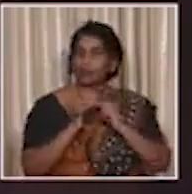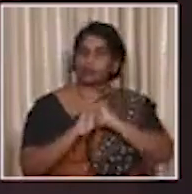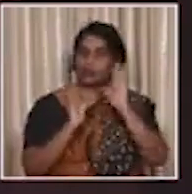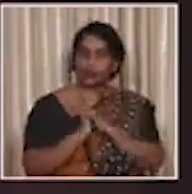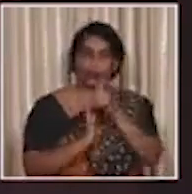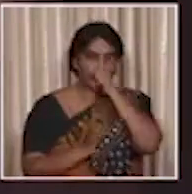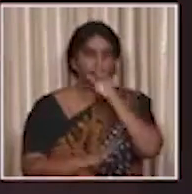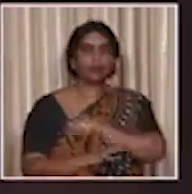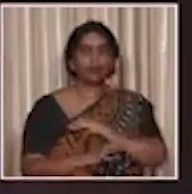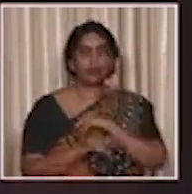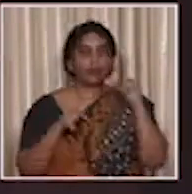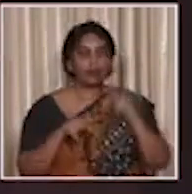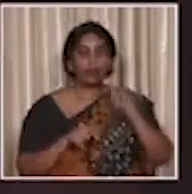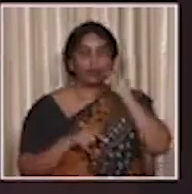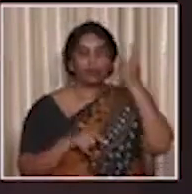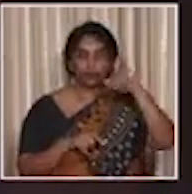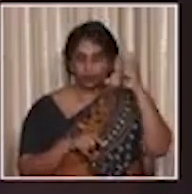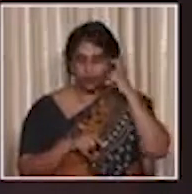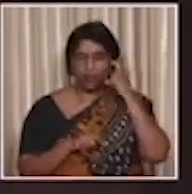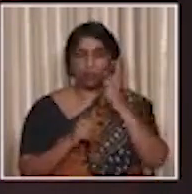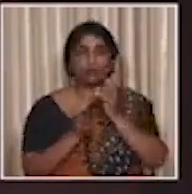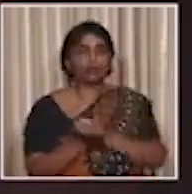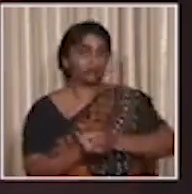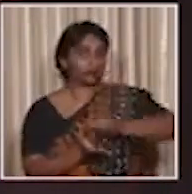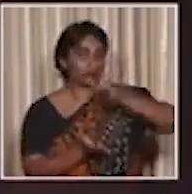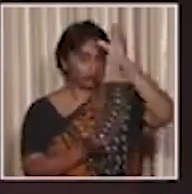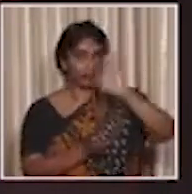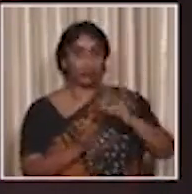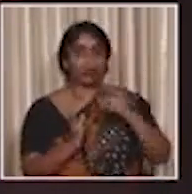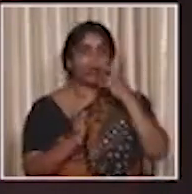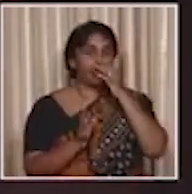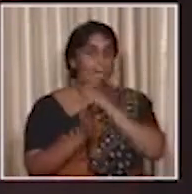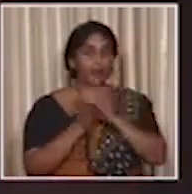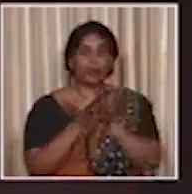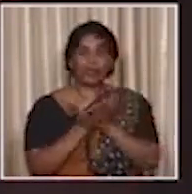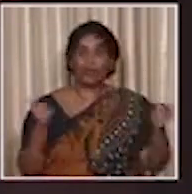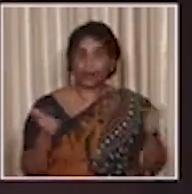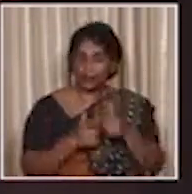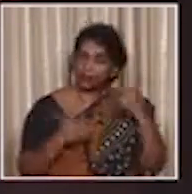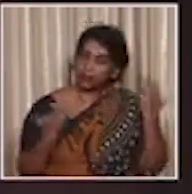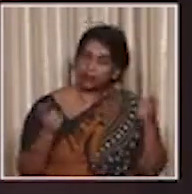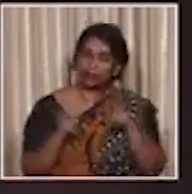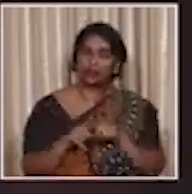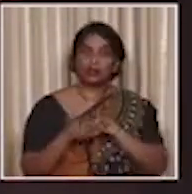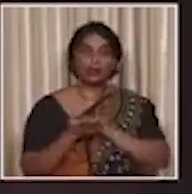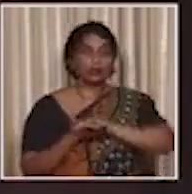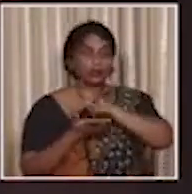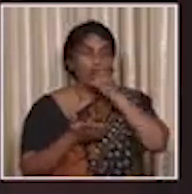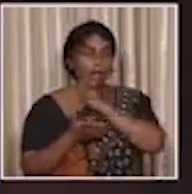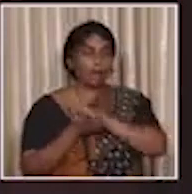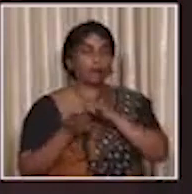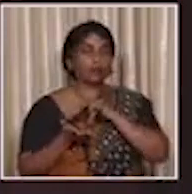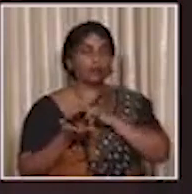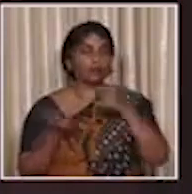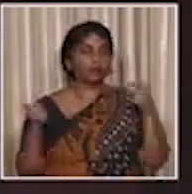මාටිය ගහපු එකෙන් දැන් ජනතාව දන්නවා නෙළුම් කුළුණ තිබ්බට මත්තල වරාය තිබ්බට එහෙම නැත්නම් මේ ගුවන්තොට මේ හම්බන්තොට